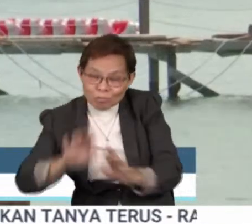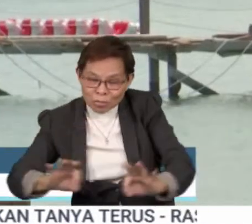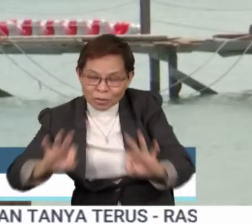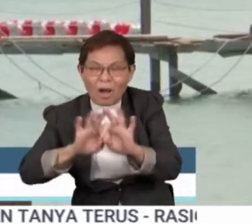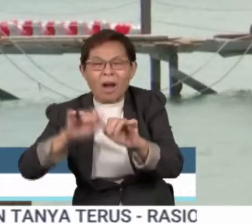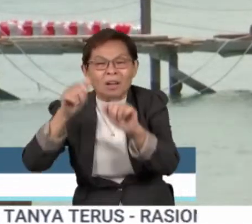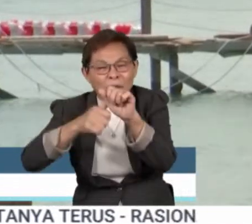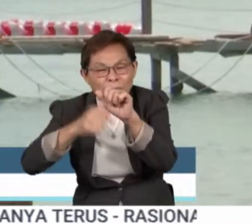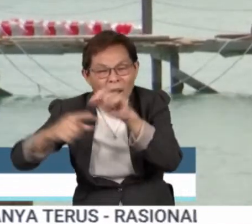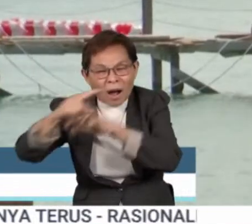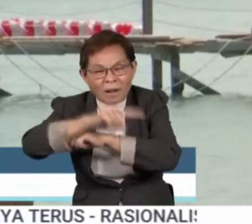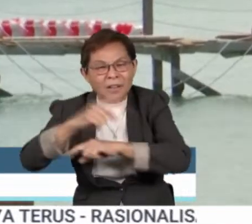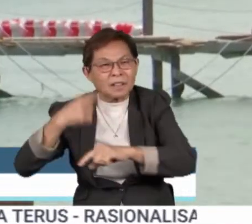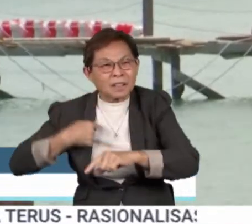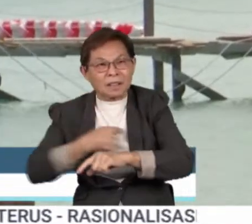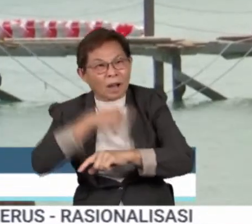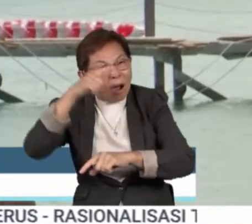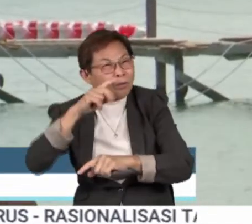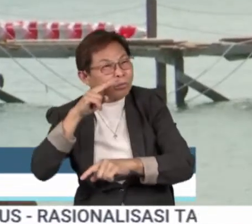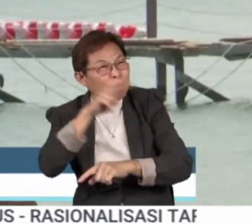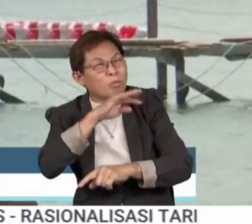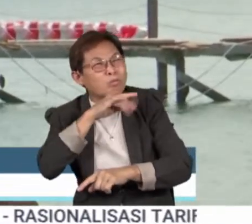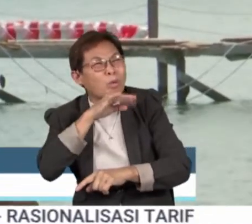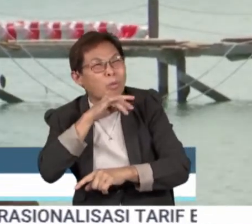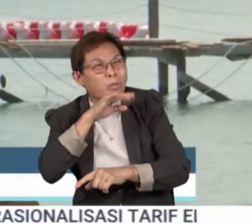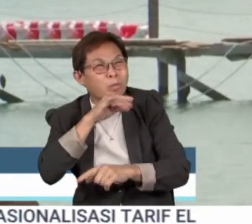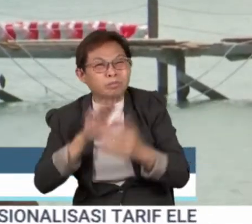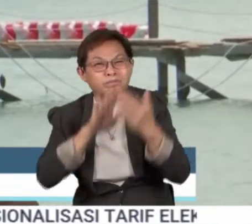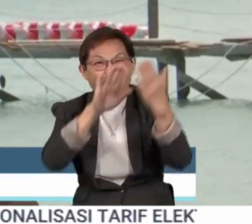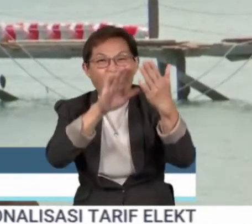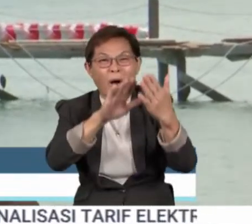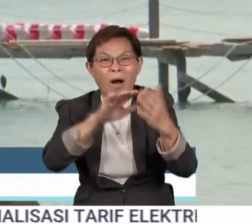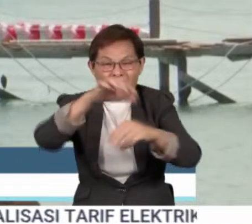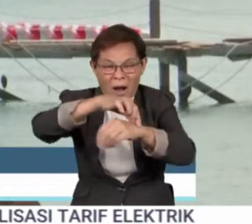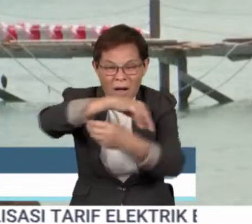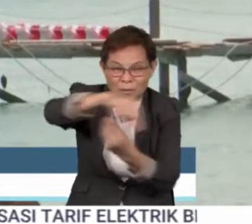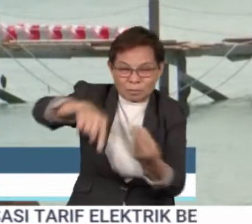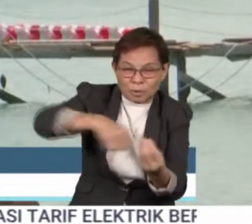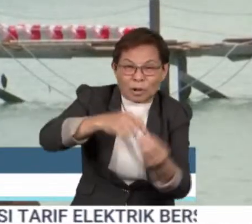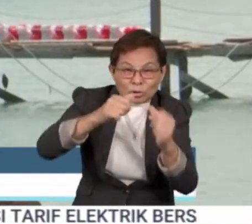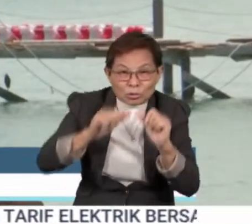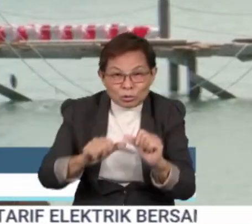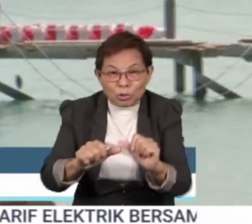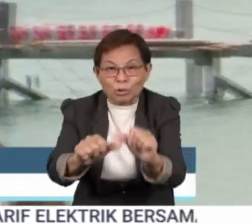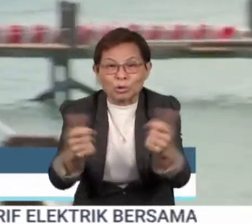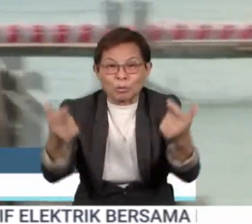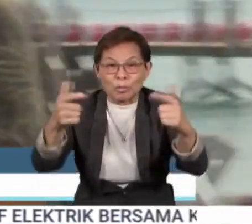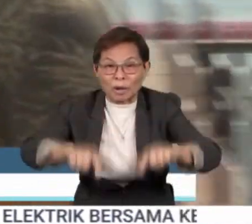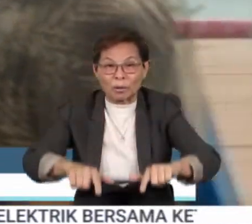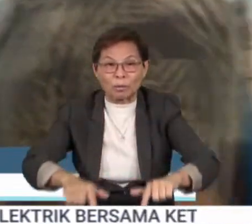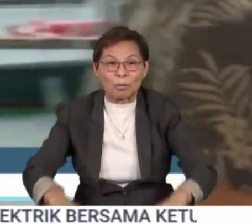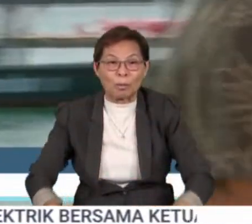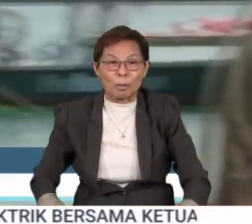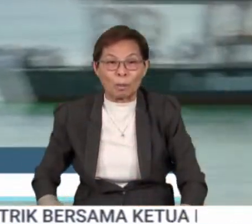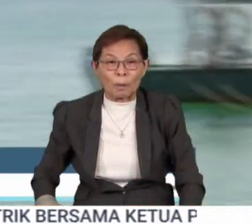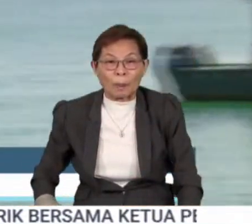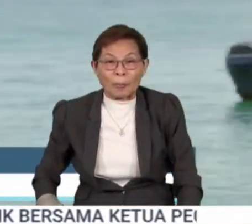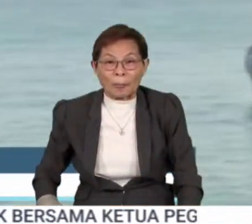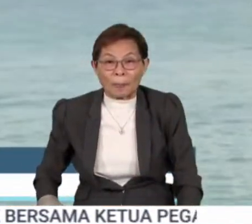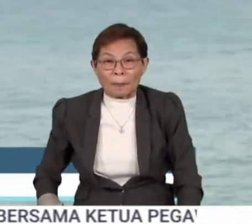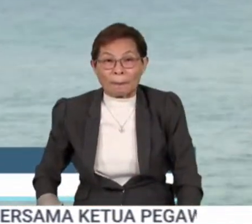demi hari, kita harus menyaksikan betapa pencemaran terhadap sumber alam ini terus berlaku.